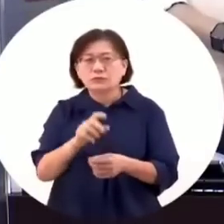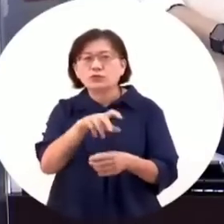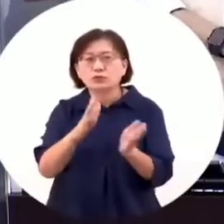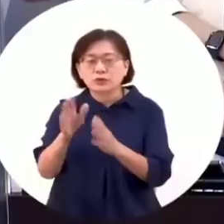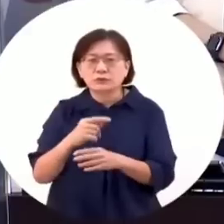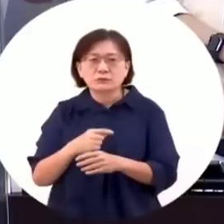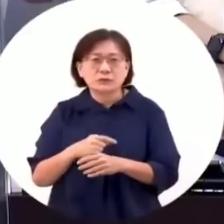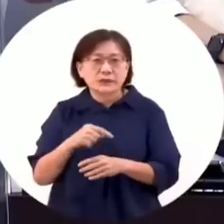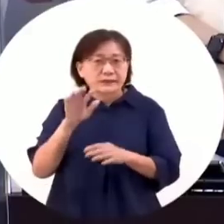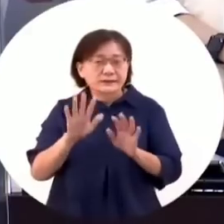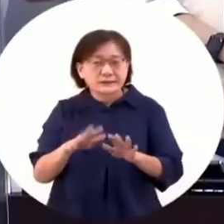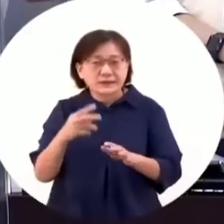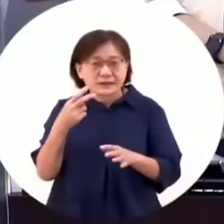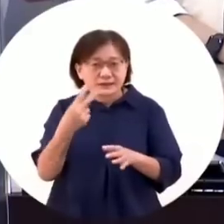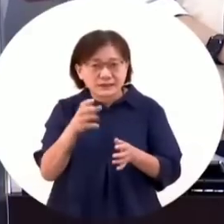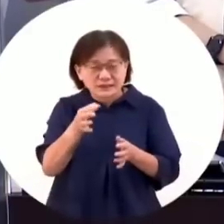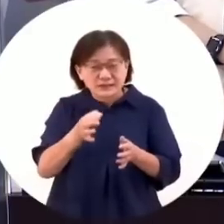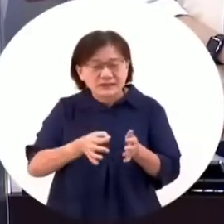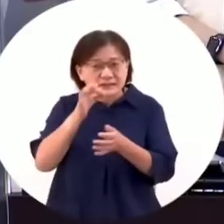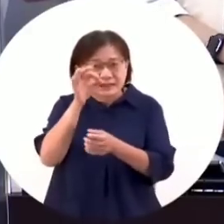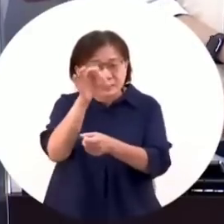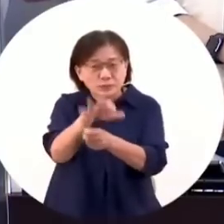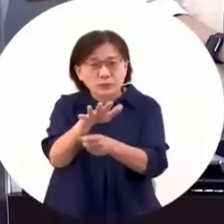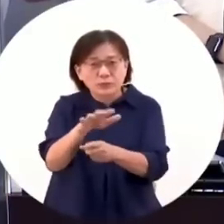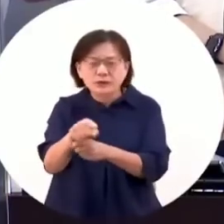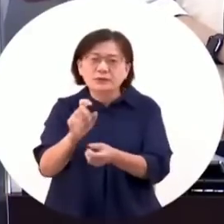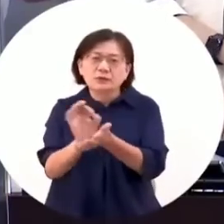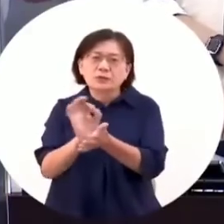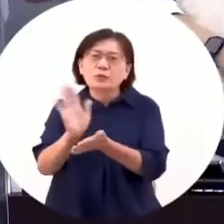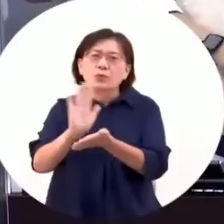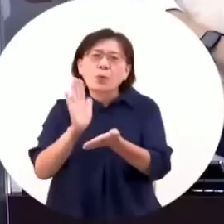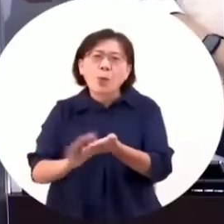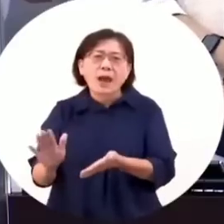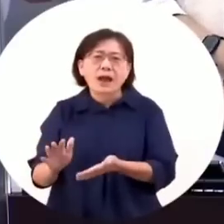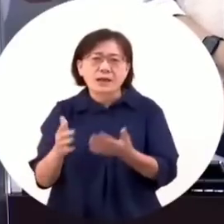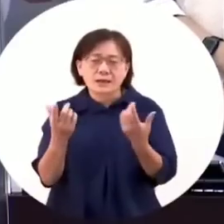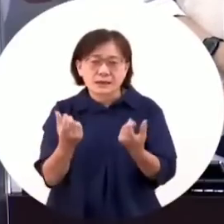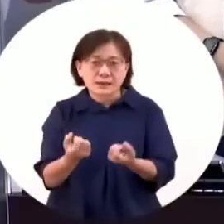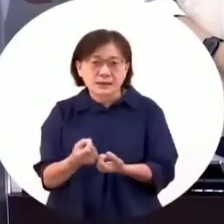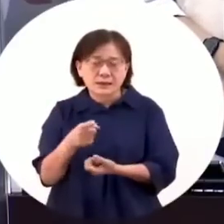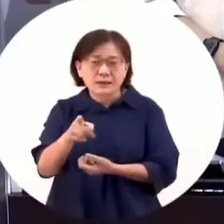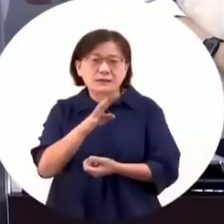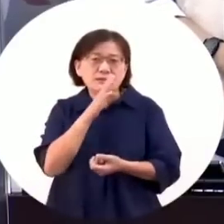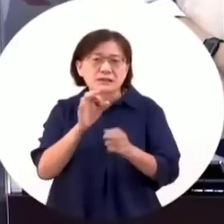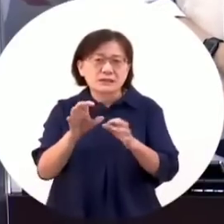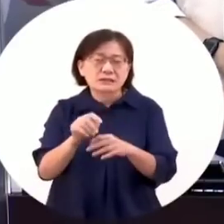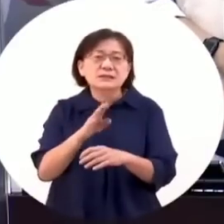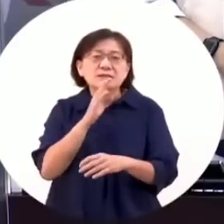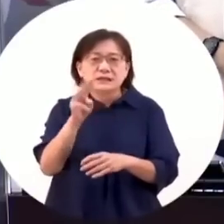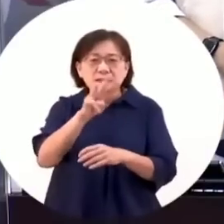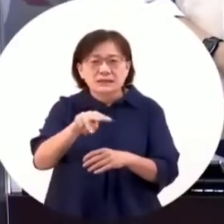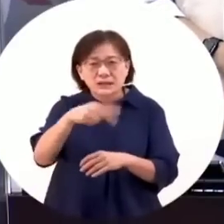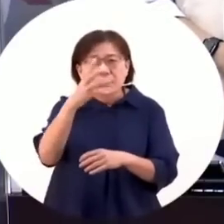啊，你现在这笔钱再下去，你还是花不掉啊。你前面的钱已经花不完，你说你后面拿到钱，你花得掉吗？ 那个